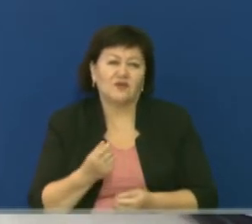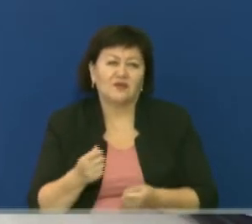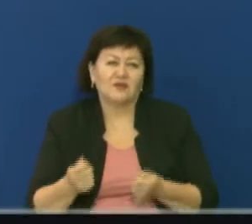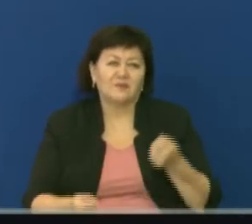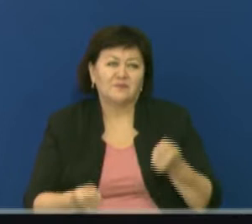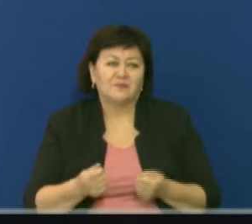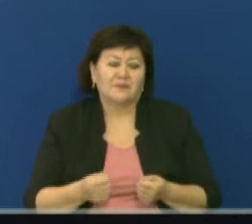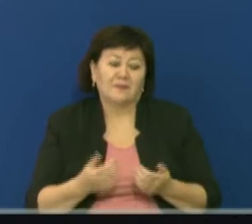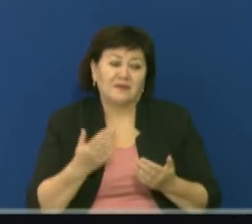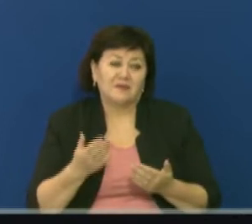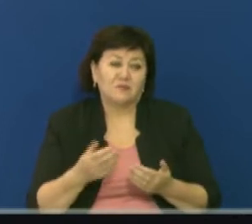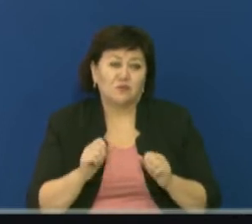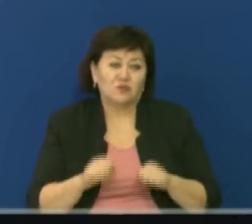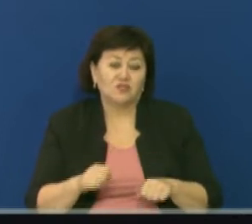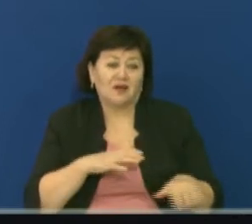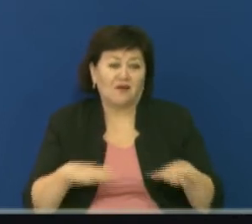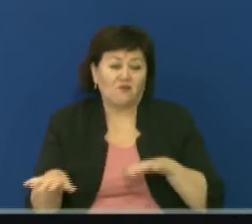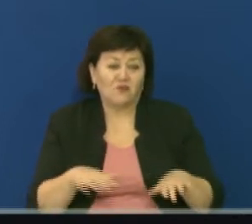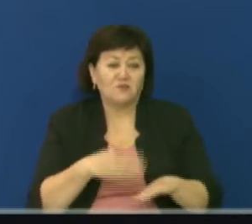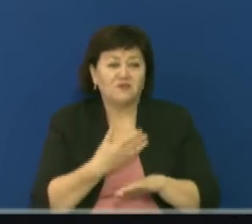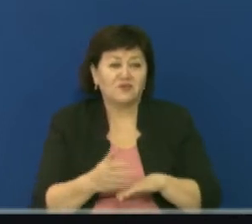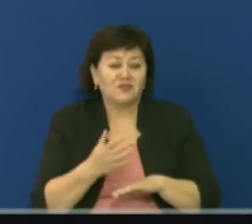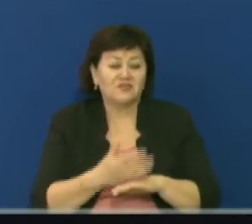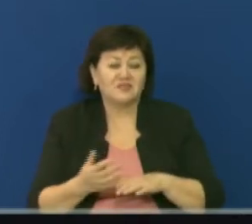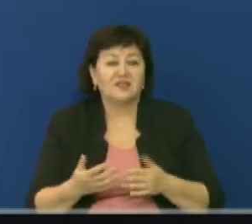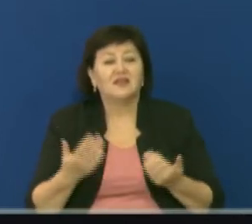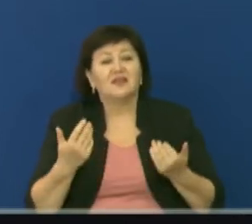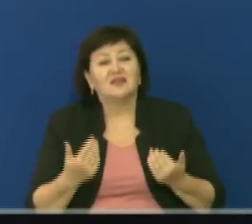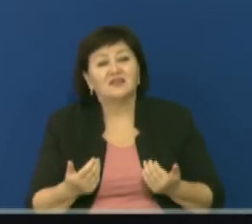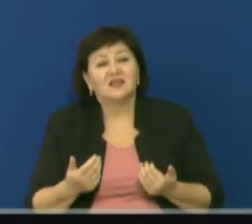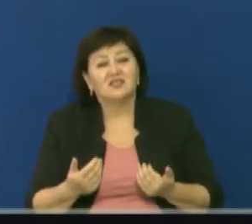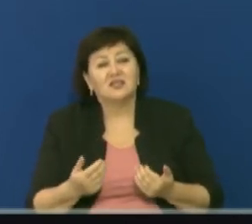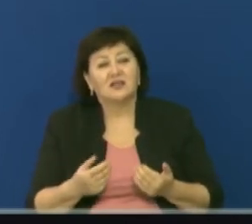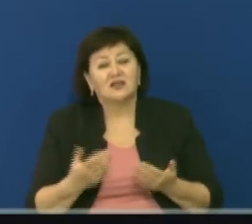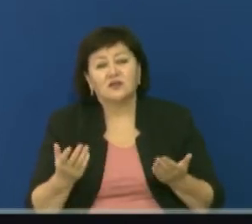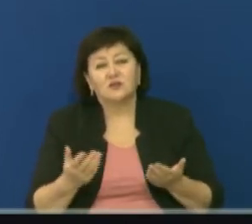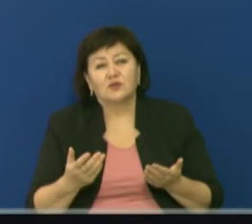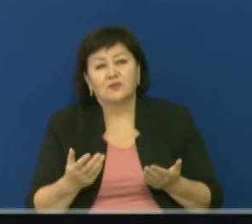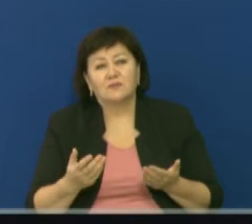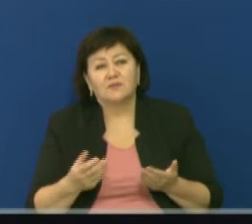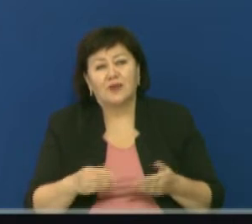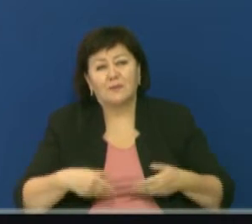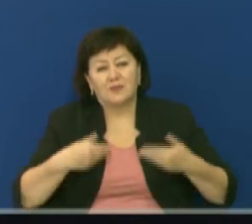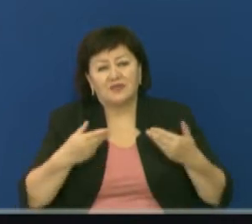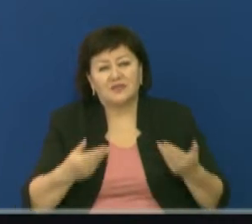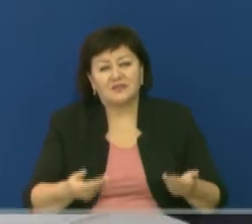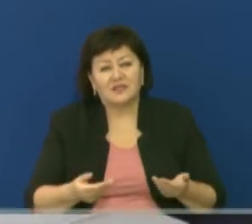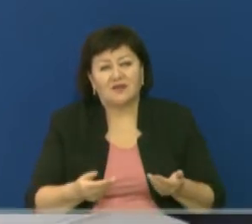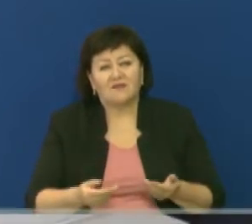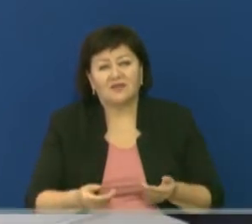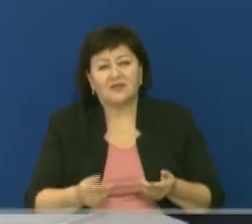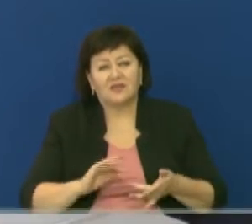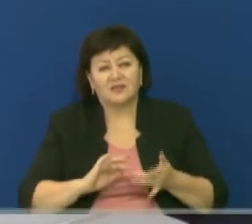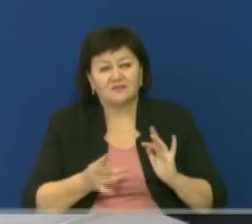от банков-партнеров. Вся линейка новых автомобилей «Лада», а также автомобили с пробегом и гарантиями предоставлена на уникальном